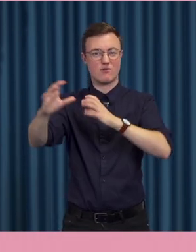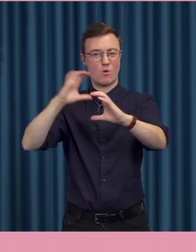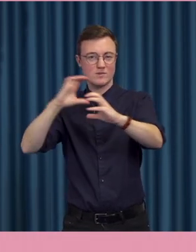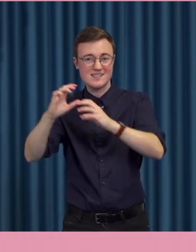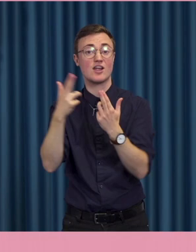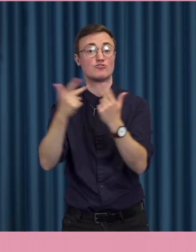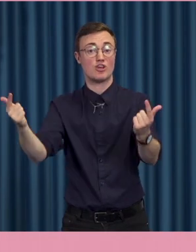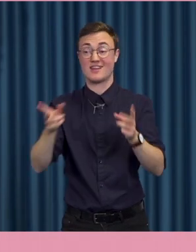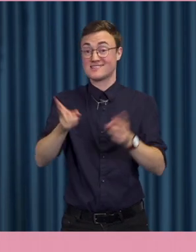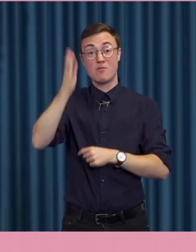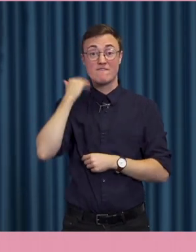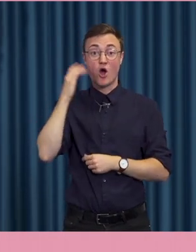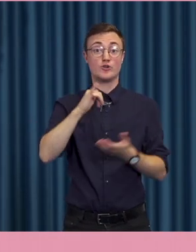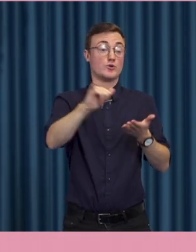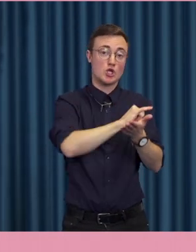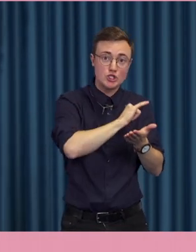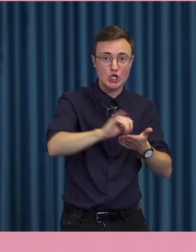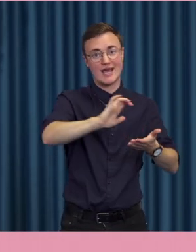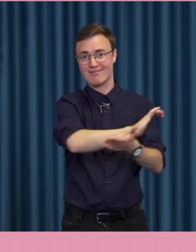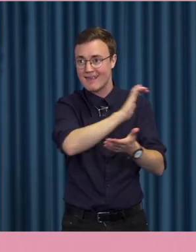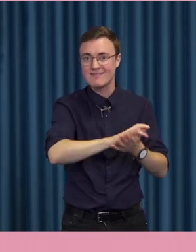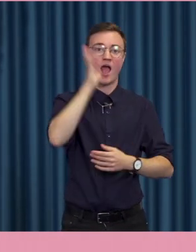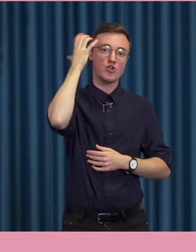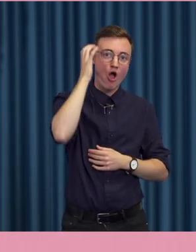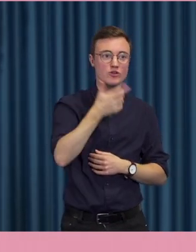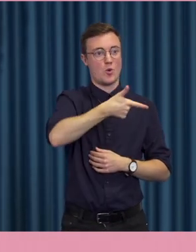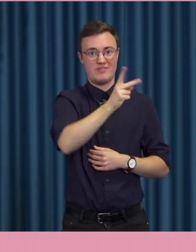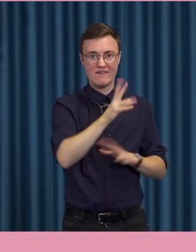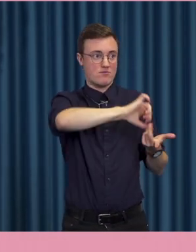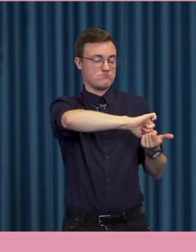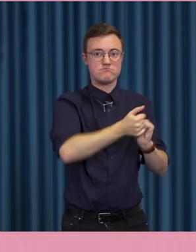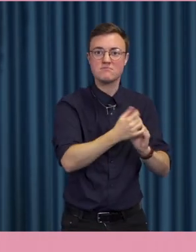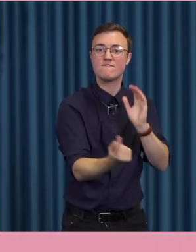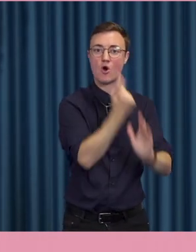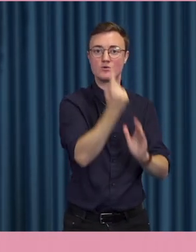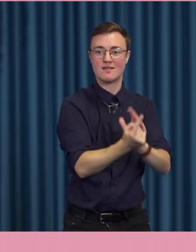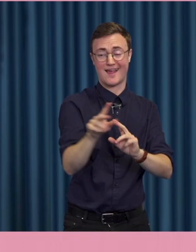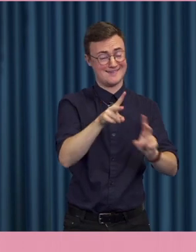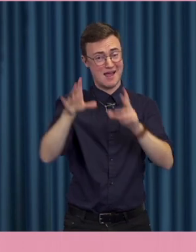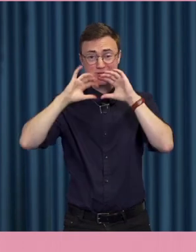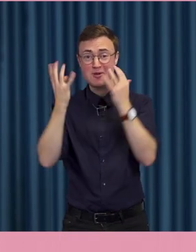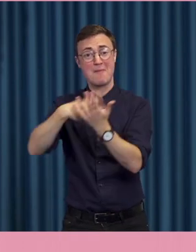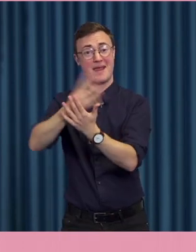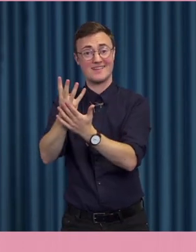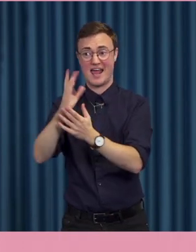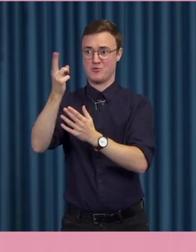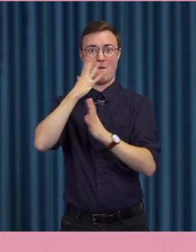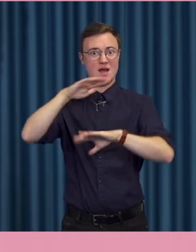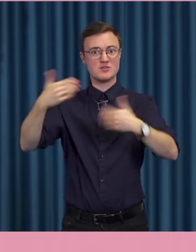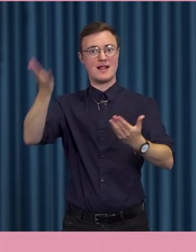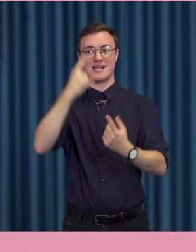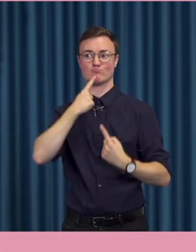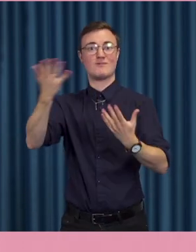tryckpress, radio och tv har gjort så ändrar ju det här förutsättningarna för vem som kan komma till tals. Men medan radio och tv var